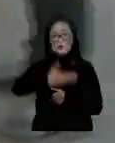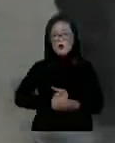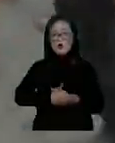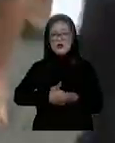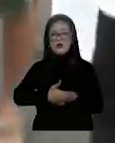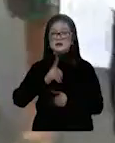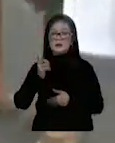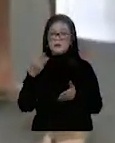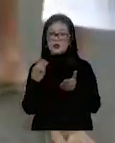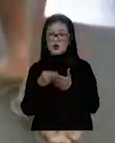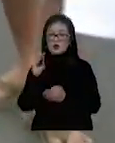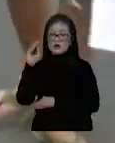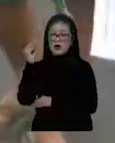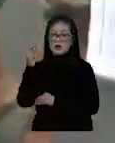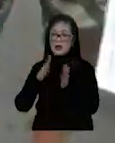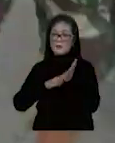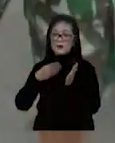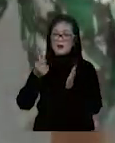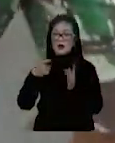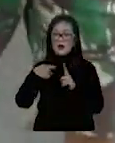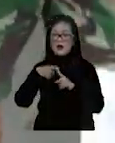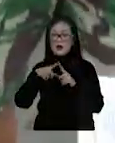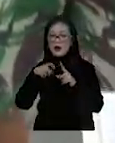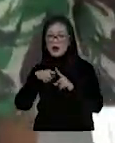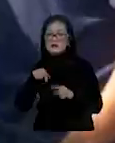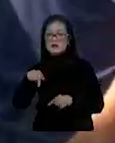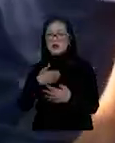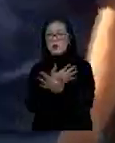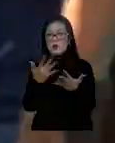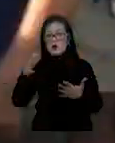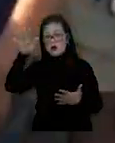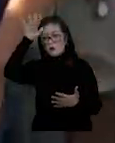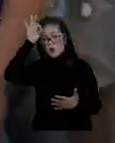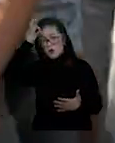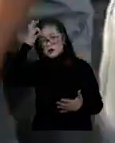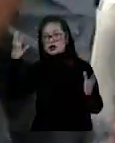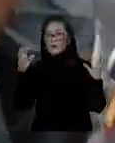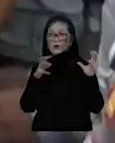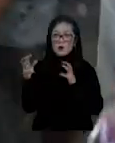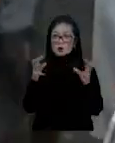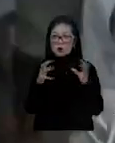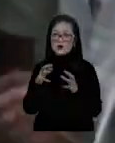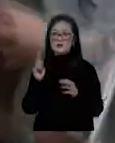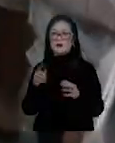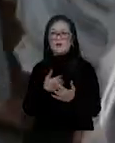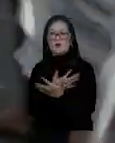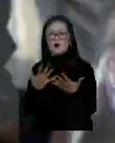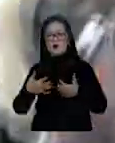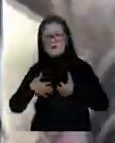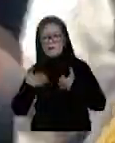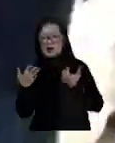sore. Warga dan polisi pun sempat terlibat cekcok. Warga sempat tak terima, polisi melarang